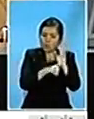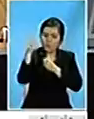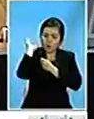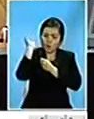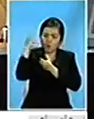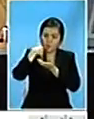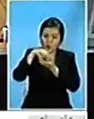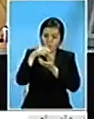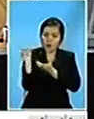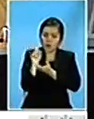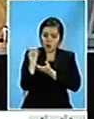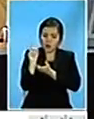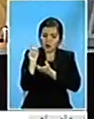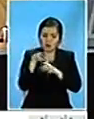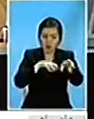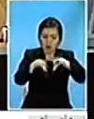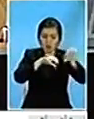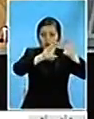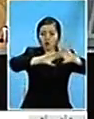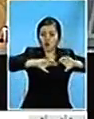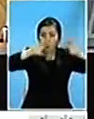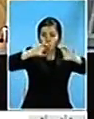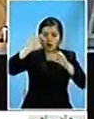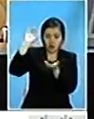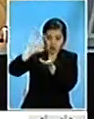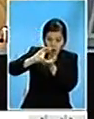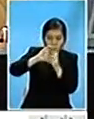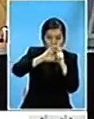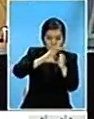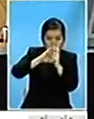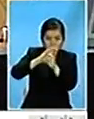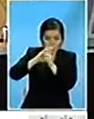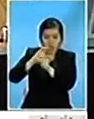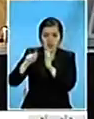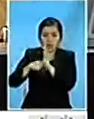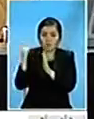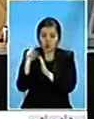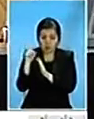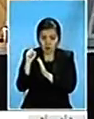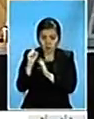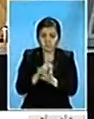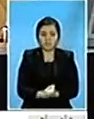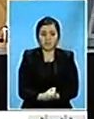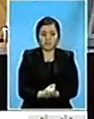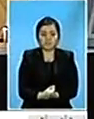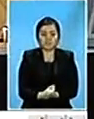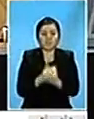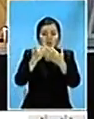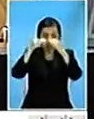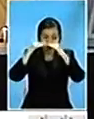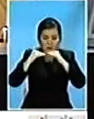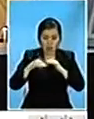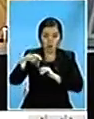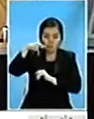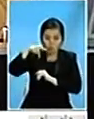ารท่านไม่มั่นใจว่าการบริหารในการใช้งบประมาณเนี่ยนะท่านเป็นเหตุผลของท่านตัดนะส่วนในเรื่องของพ.ร.